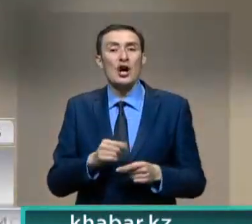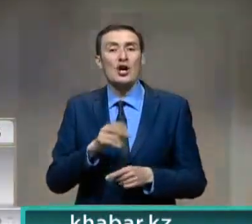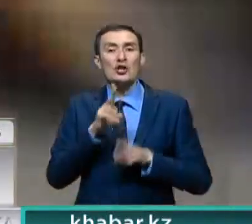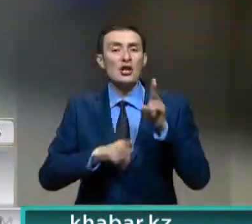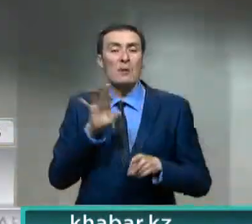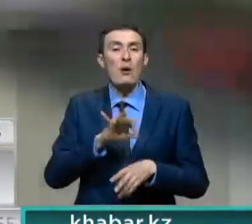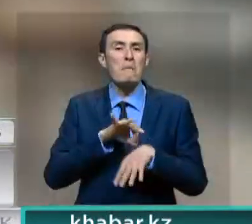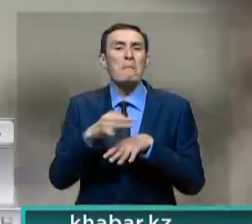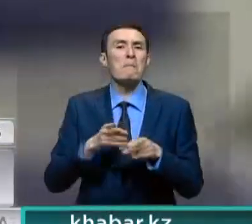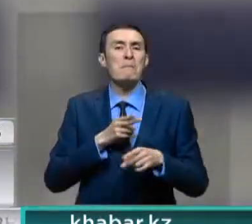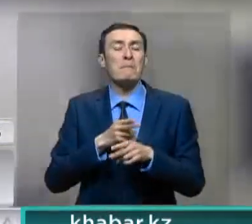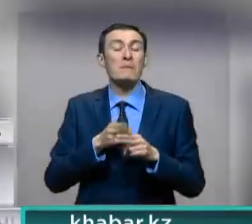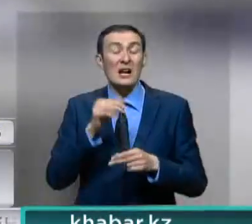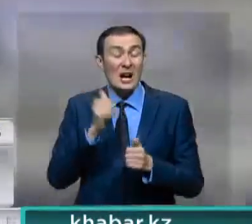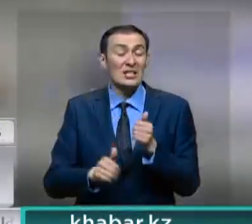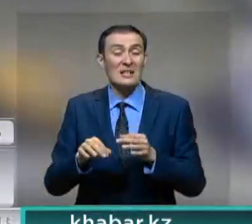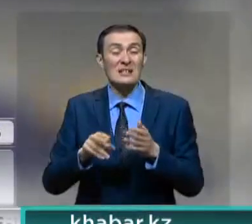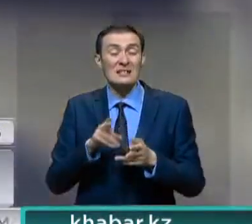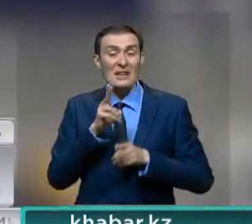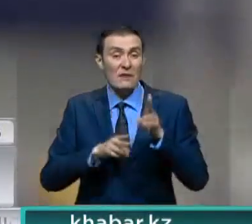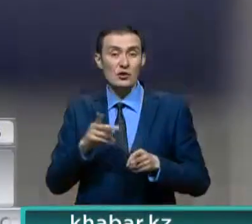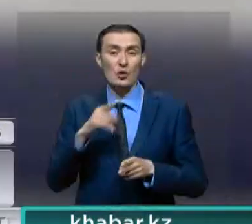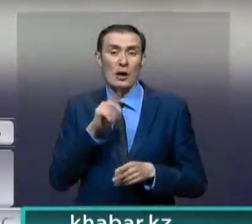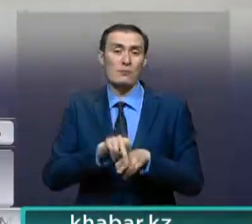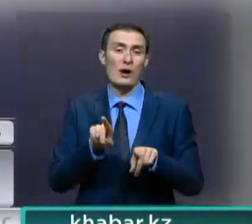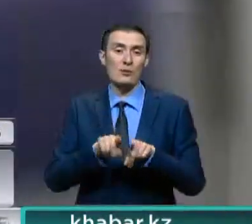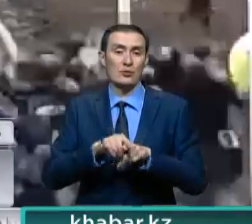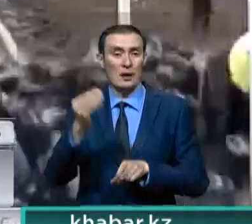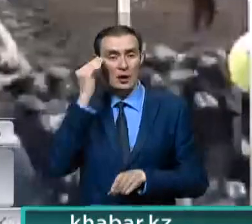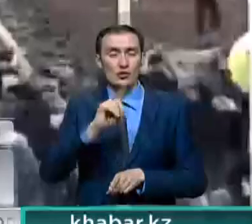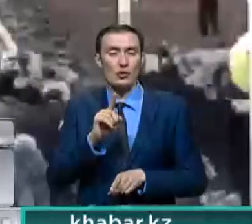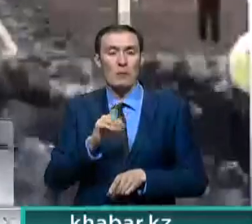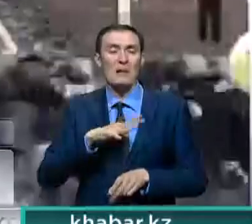о пытках. Каждое заявление рассматривают индивидуально, отметил спикер.